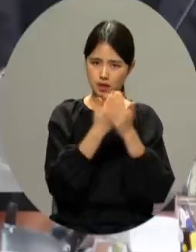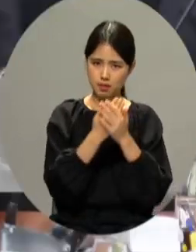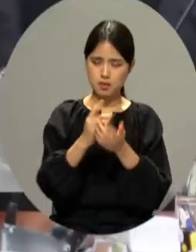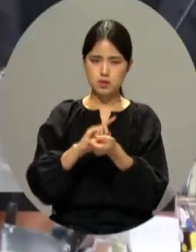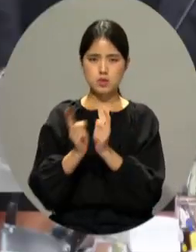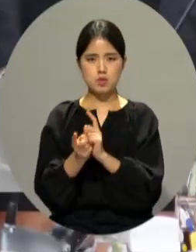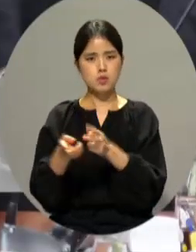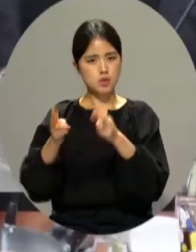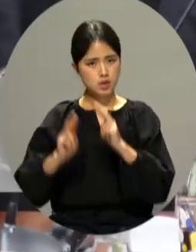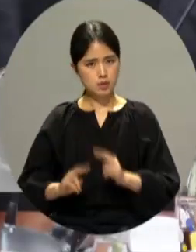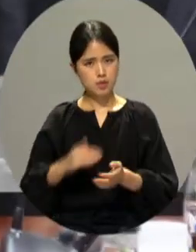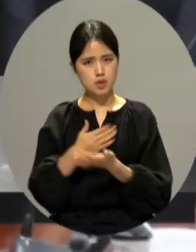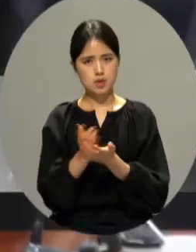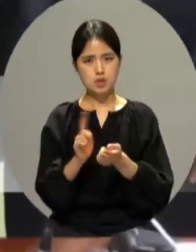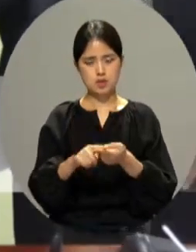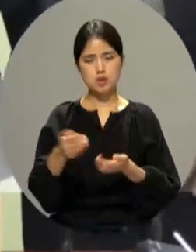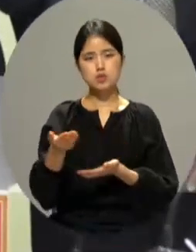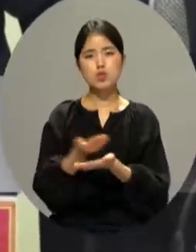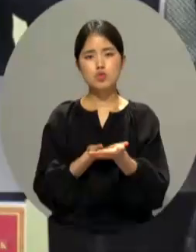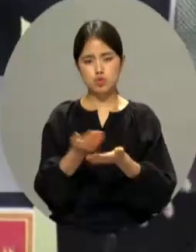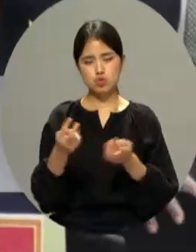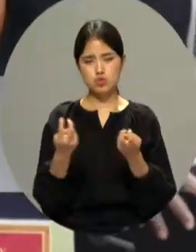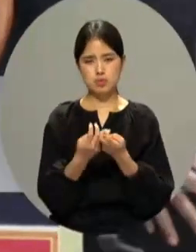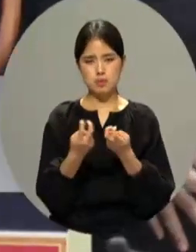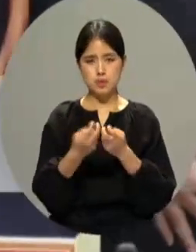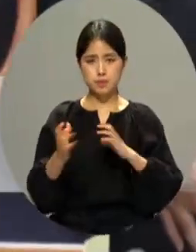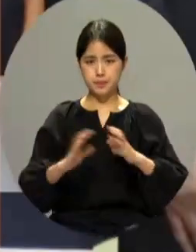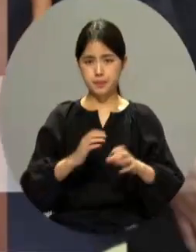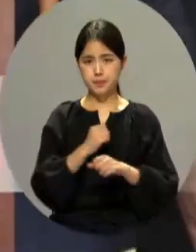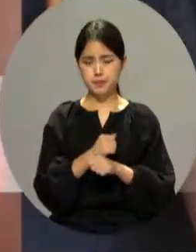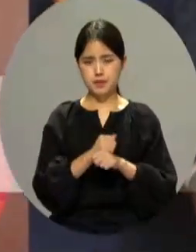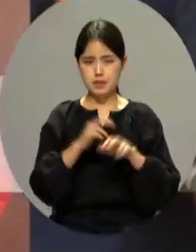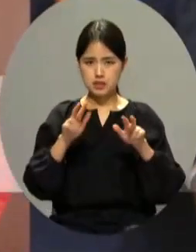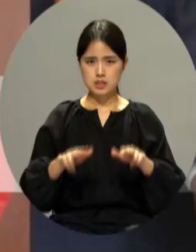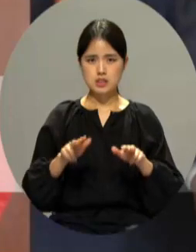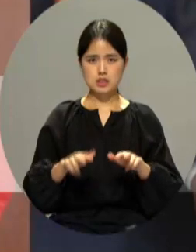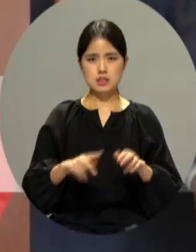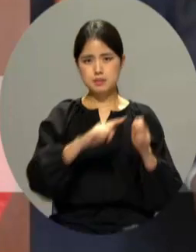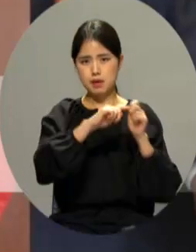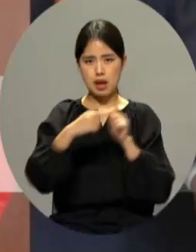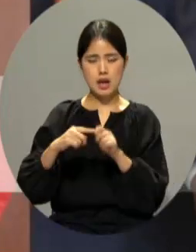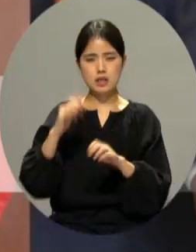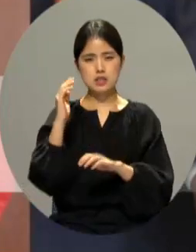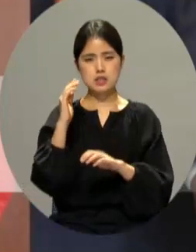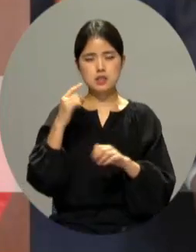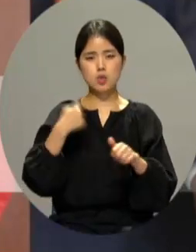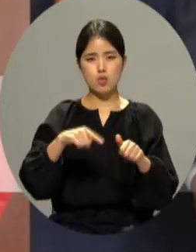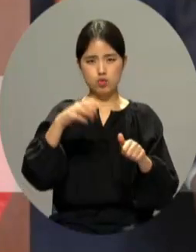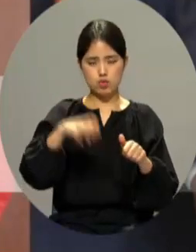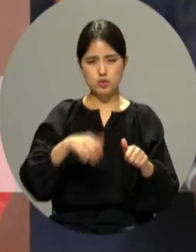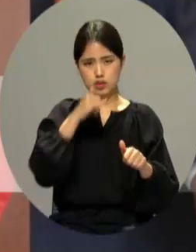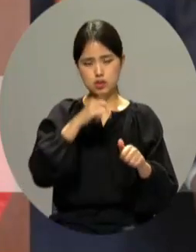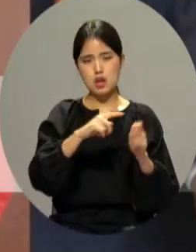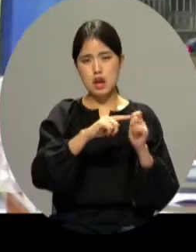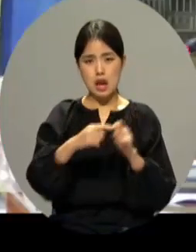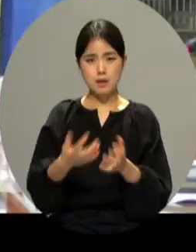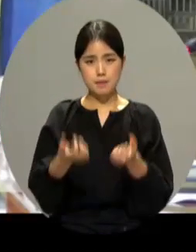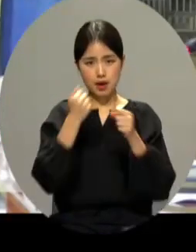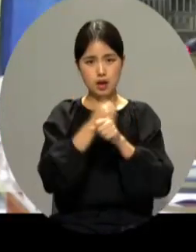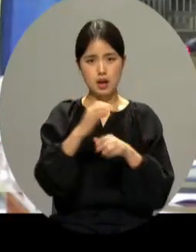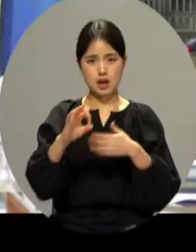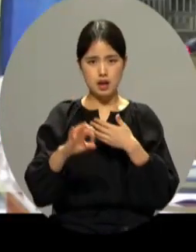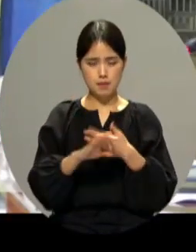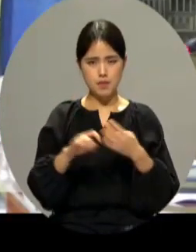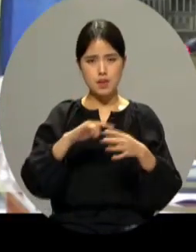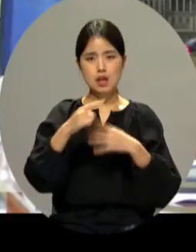여러 분야에 걸친 교류 확대 방안을 논의했습니다. 특히 현재 한글학당을 운영해 한국어 교육을 이수하면 계절